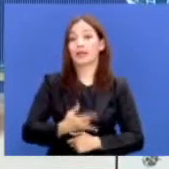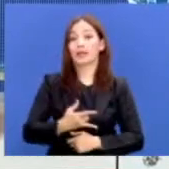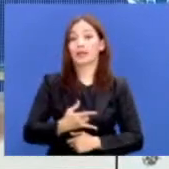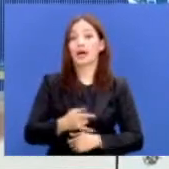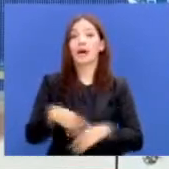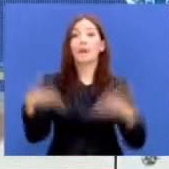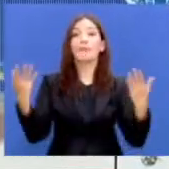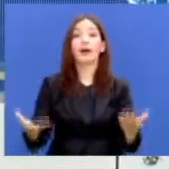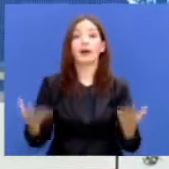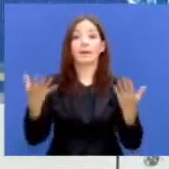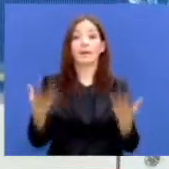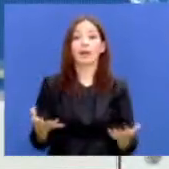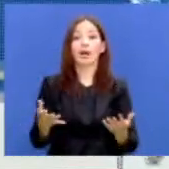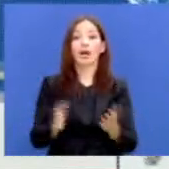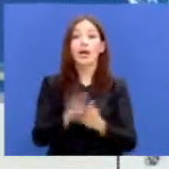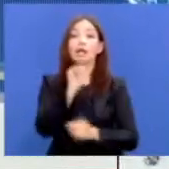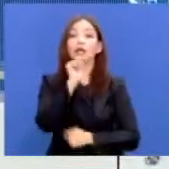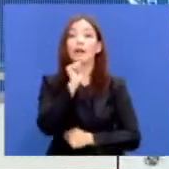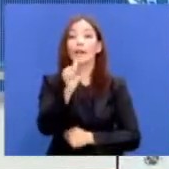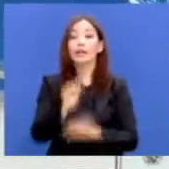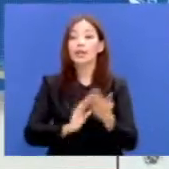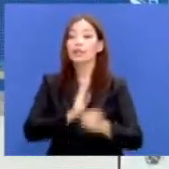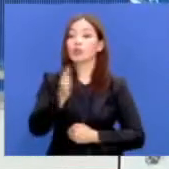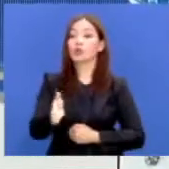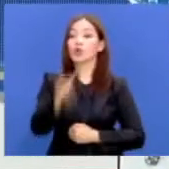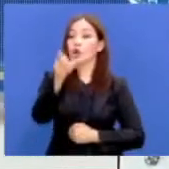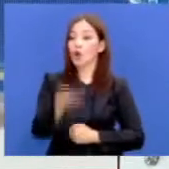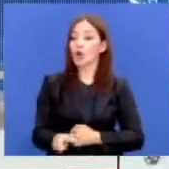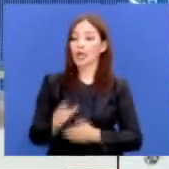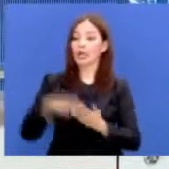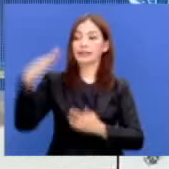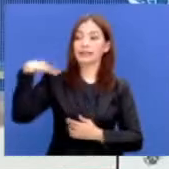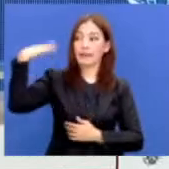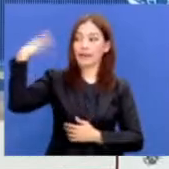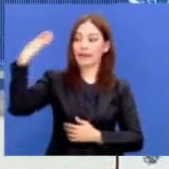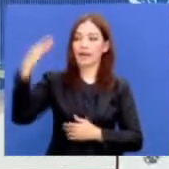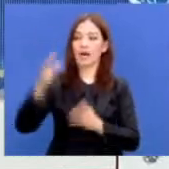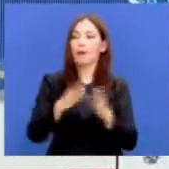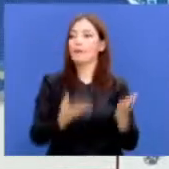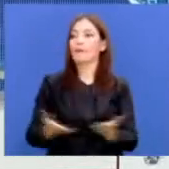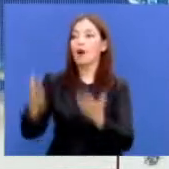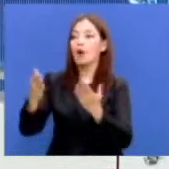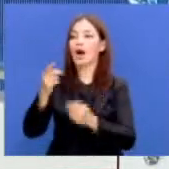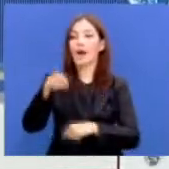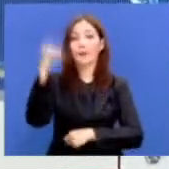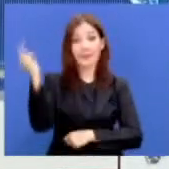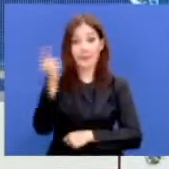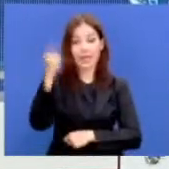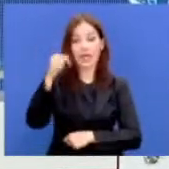bagaimana yang bisauk di jabatan untuk membawa amanah yang